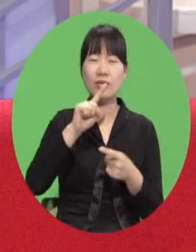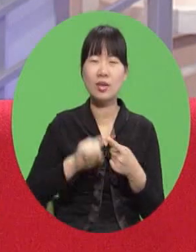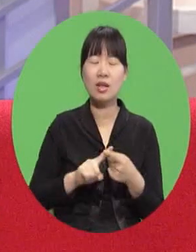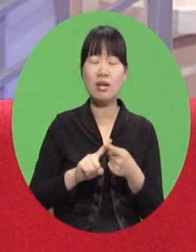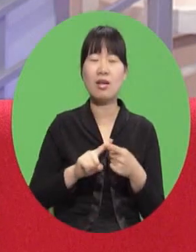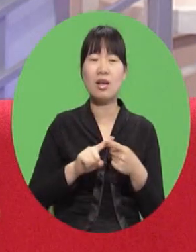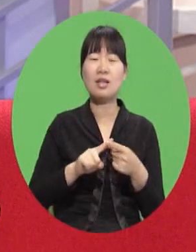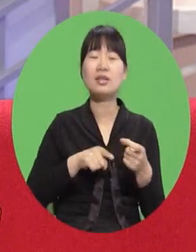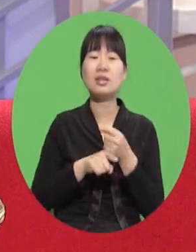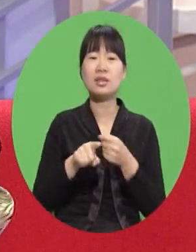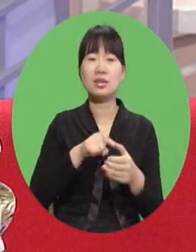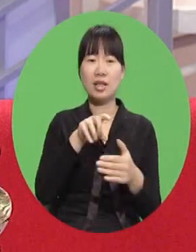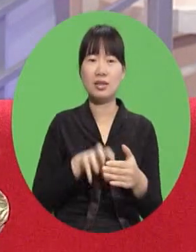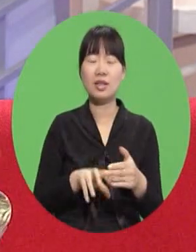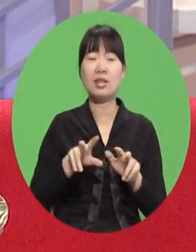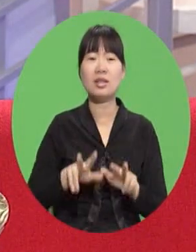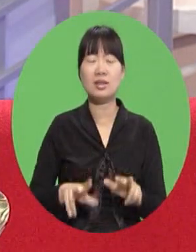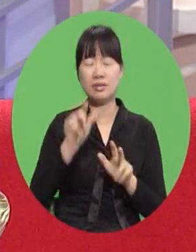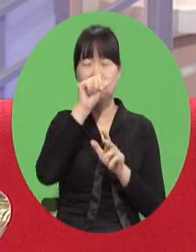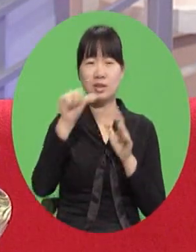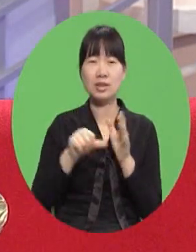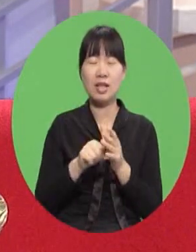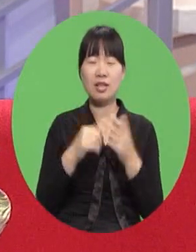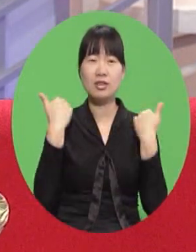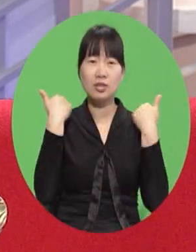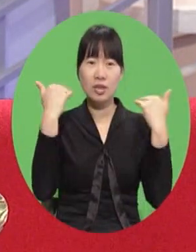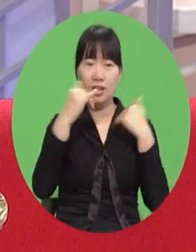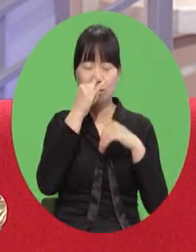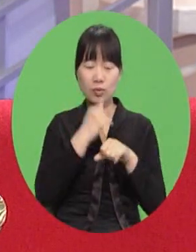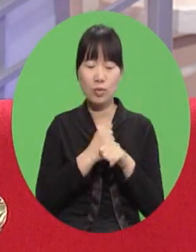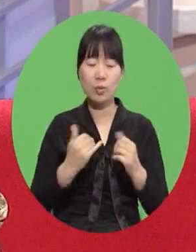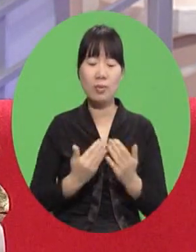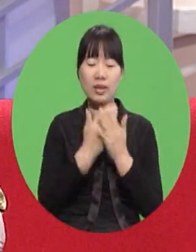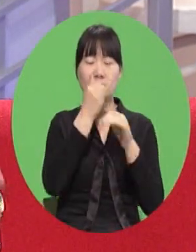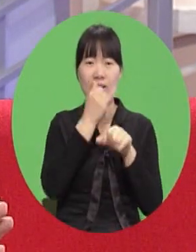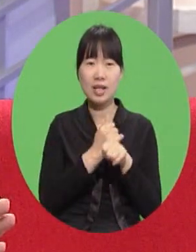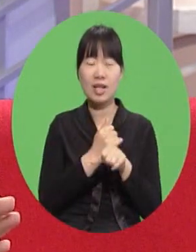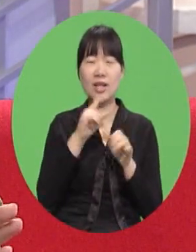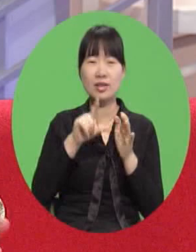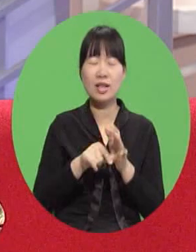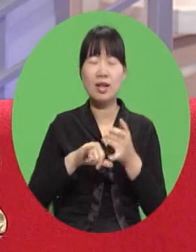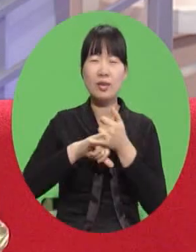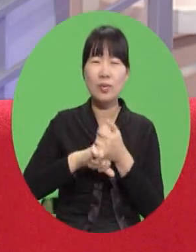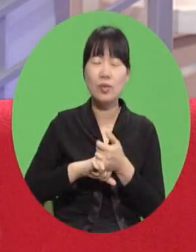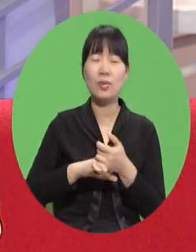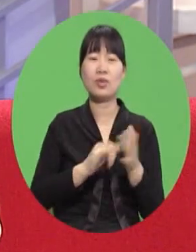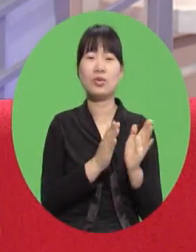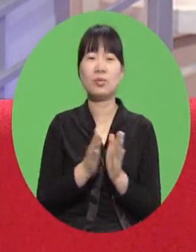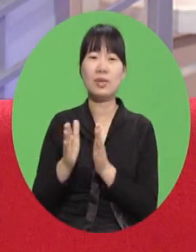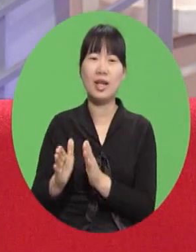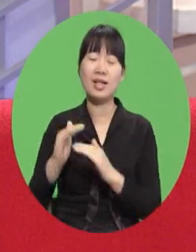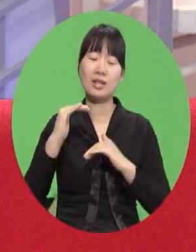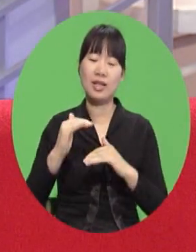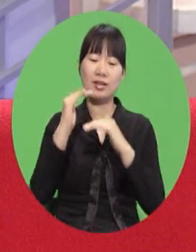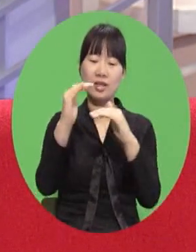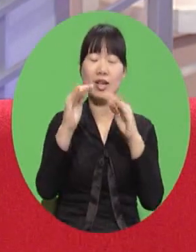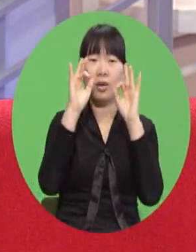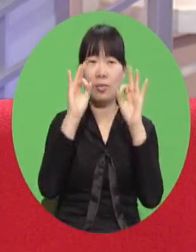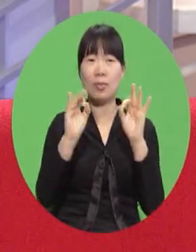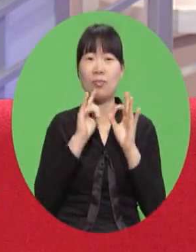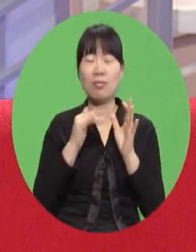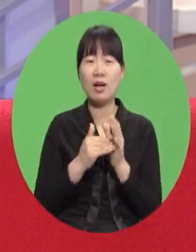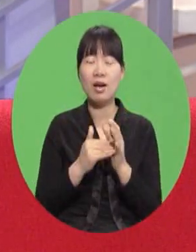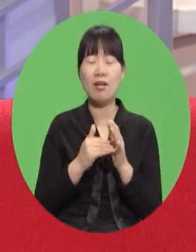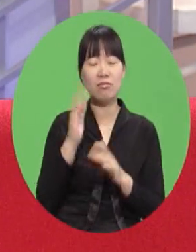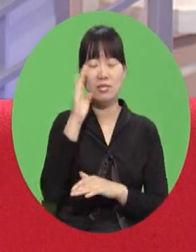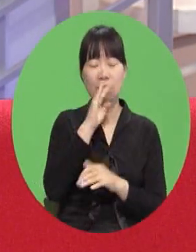정의 안에는 우리가 인생이 성장하고 발달하면서 반드시 갖추어져야 될 단계라고도 보는 거죠.